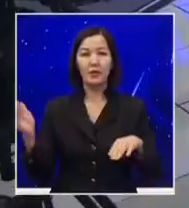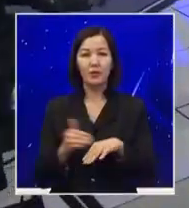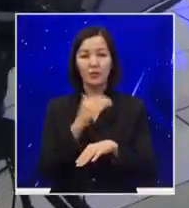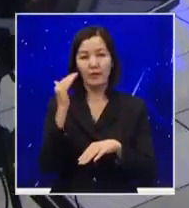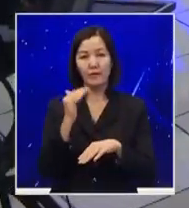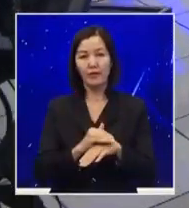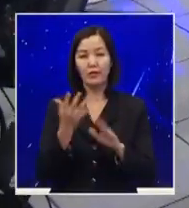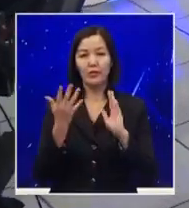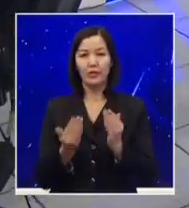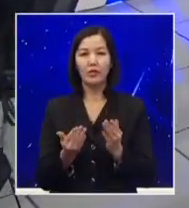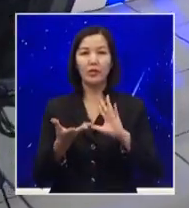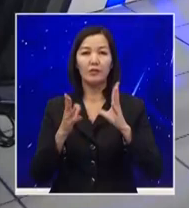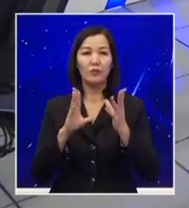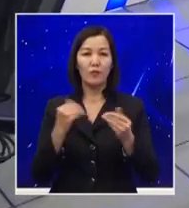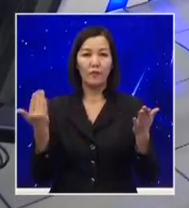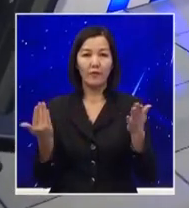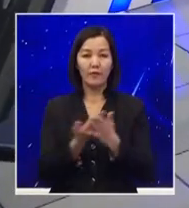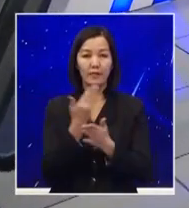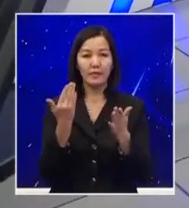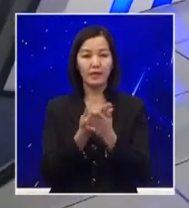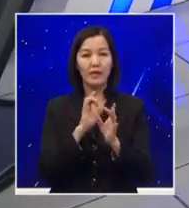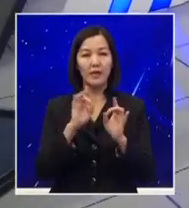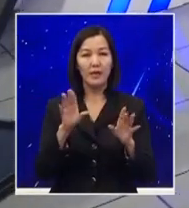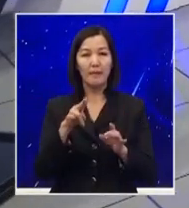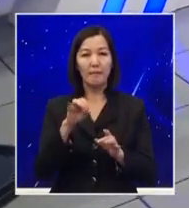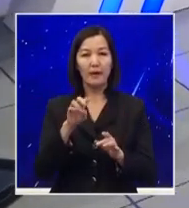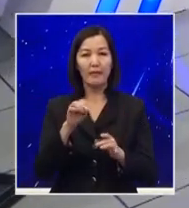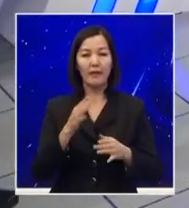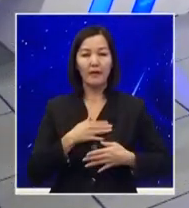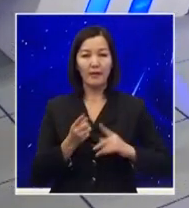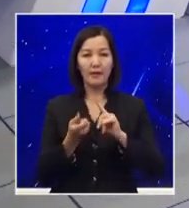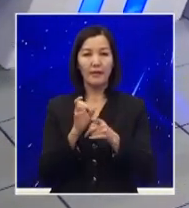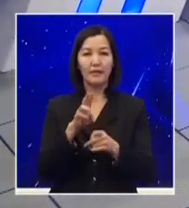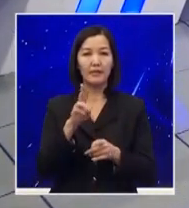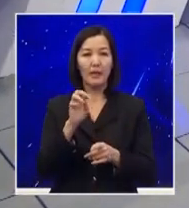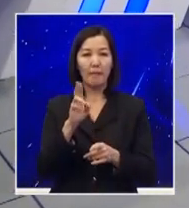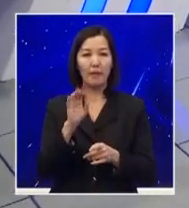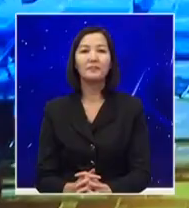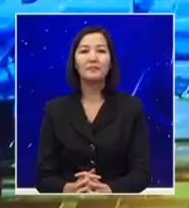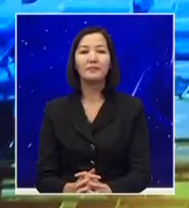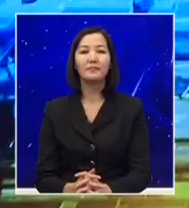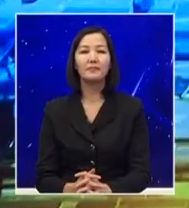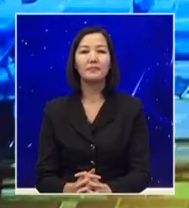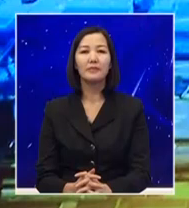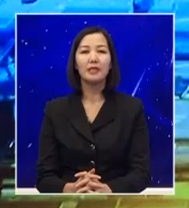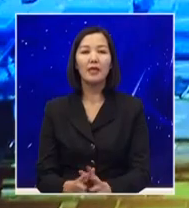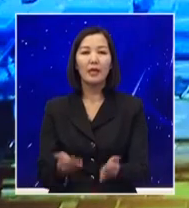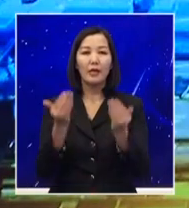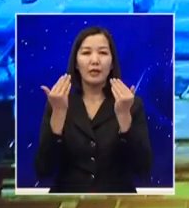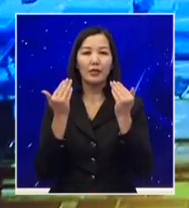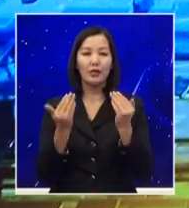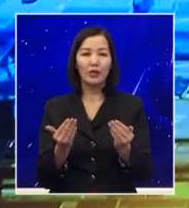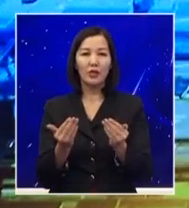Здравствуйте, вы смотрите новости на телеканале ЖТСУ. С вами Пана Уйсимбекова. Сурдоперевод Айгуль Стамбековой. Сознательность